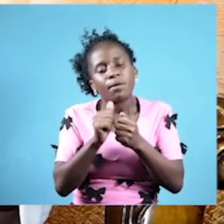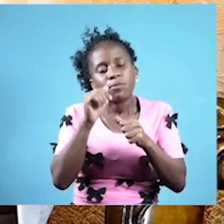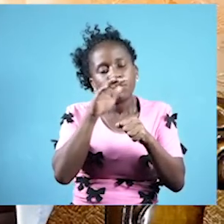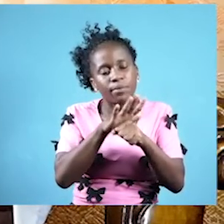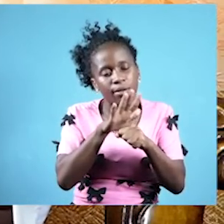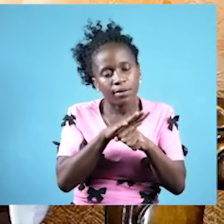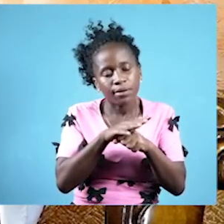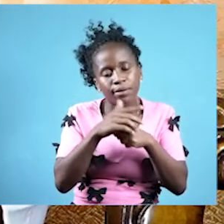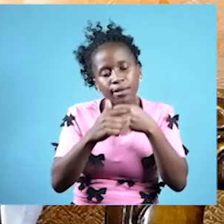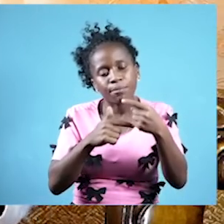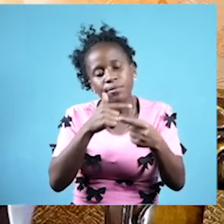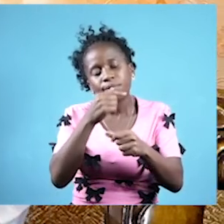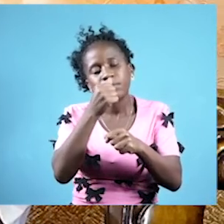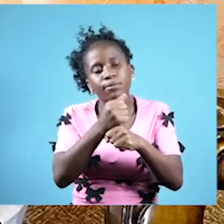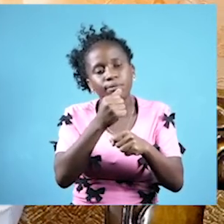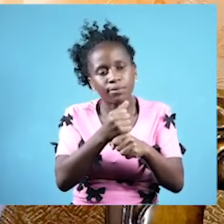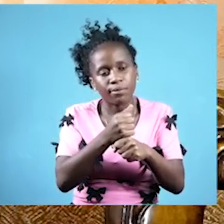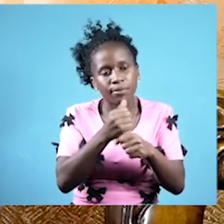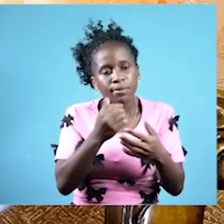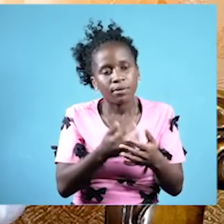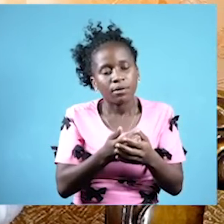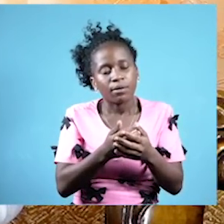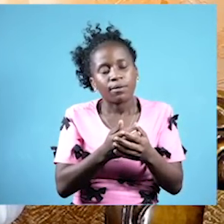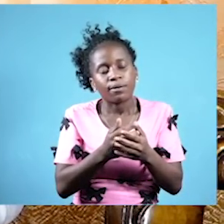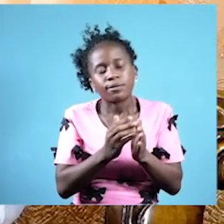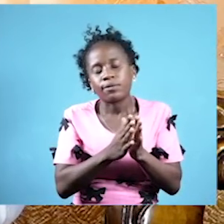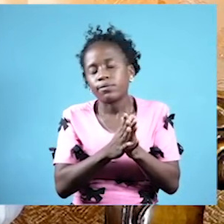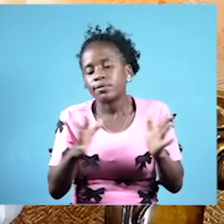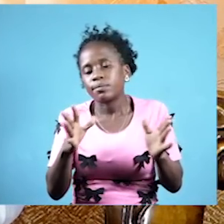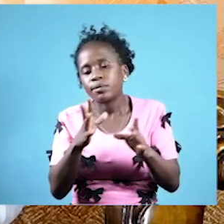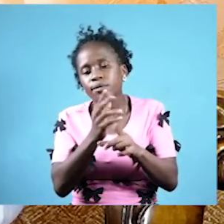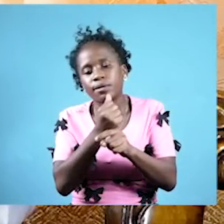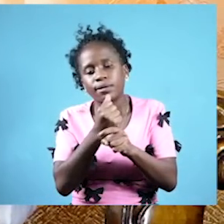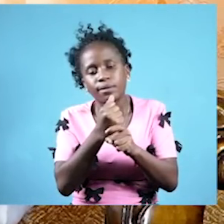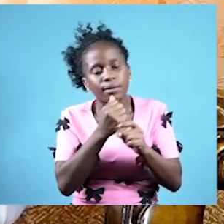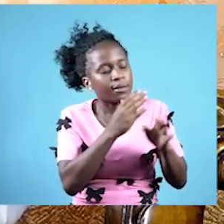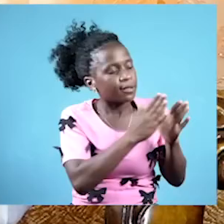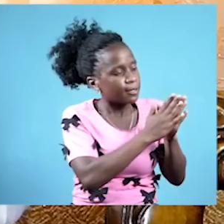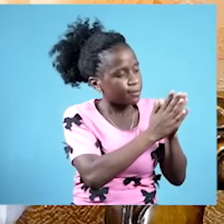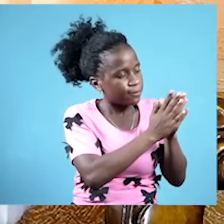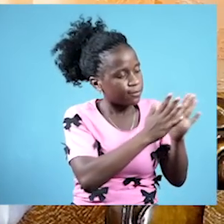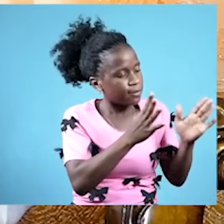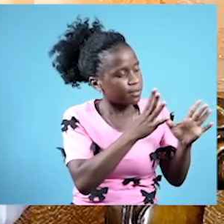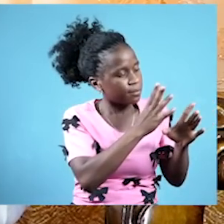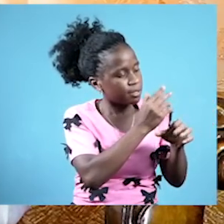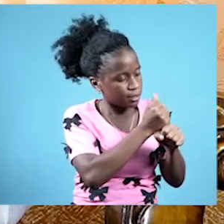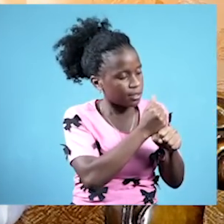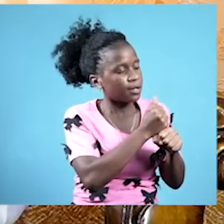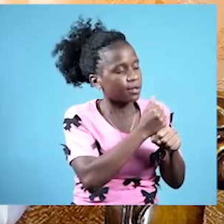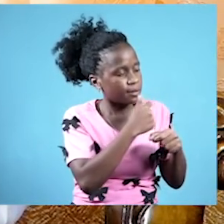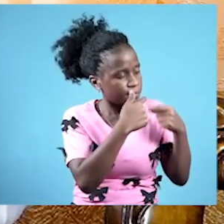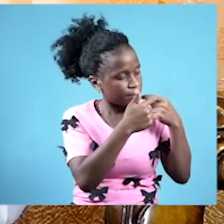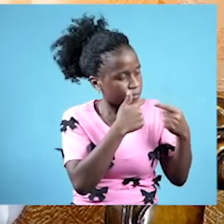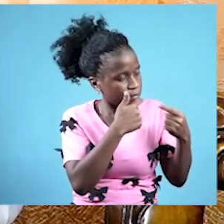mwingine anaweza kuchukua, mwingine asichukue, lakini yaliokuwa mengi ameyachukua. Lakini